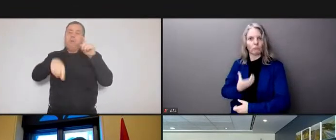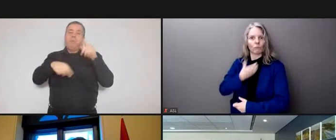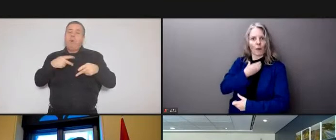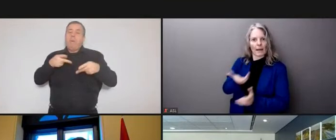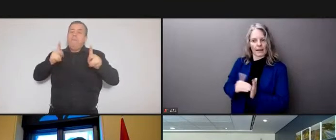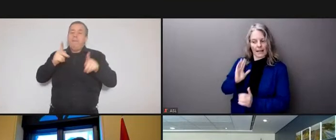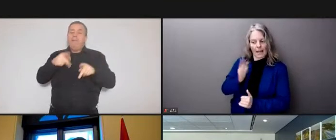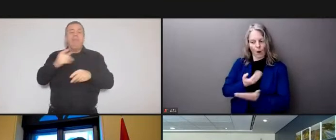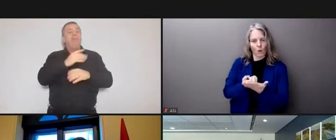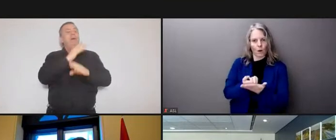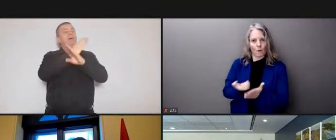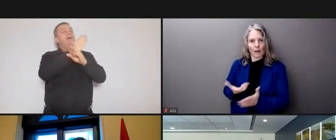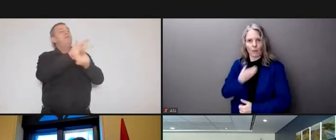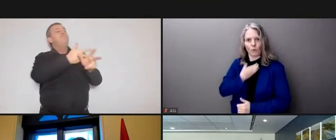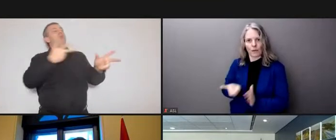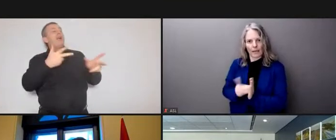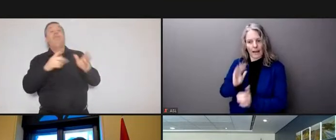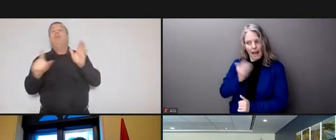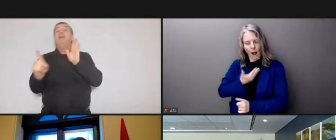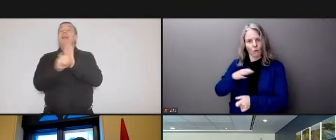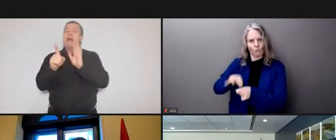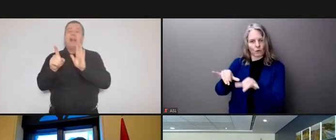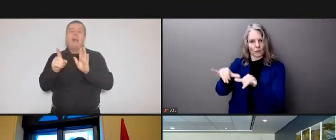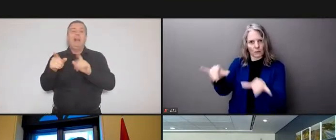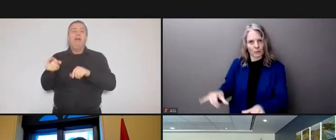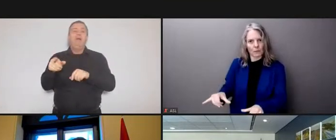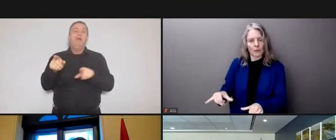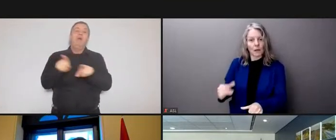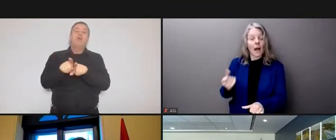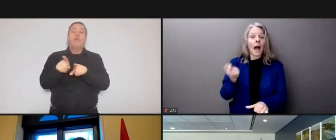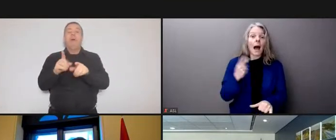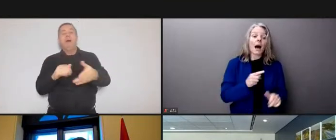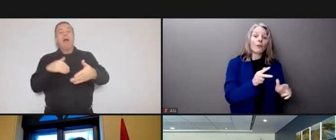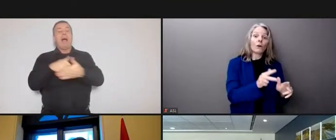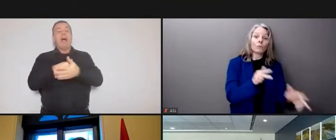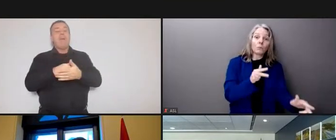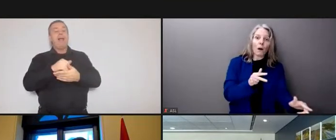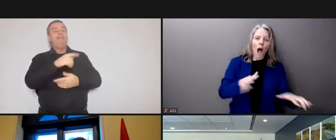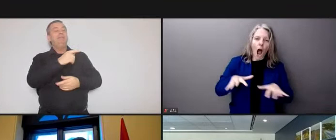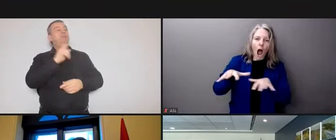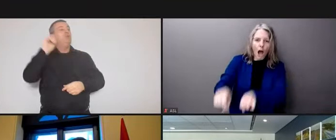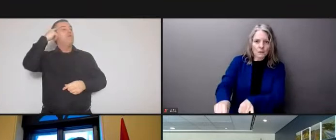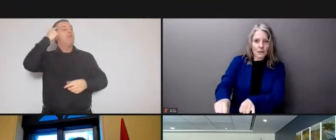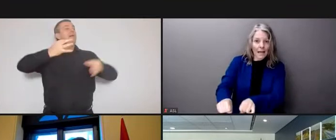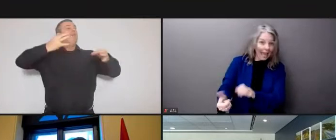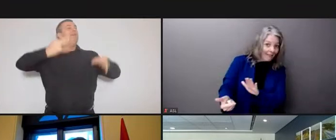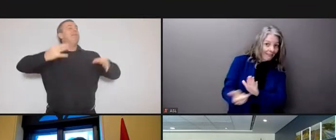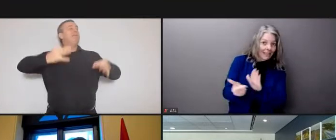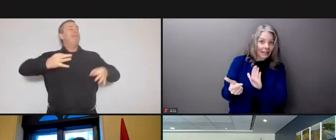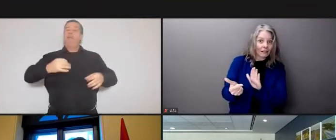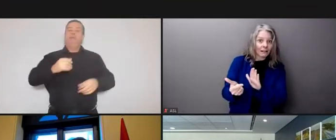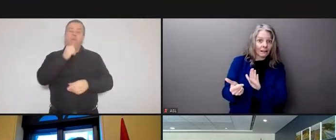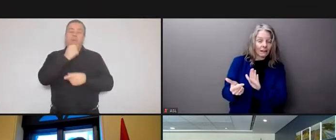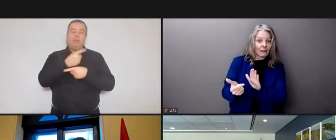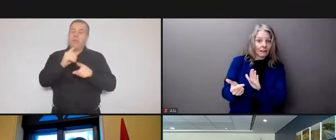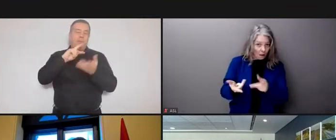et ces barrages illégaux de remplacer l'autorité du gouvernement démocratiquement élue